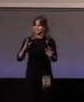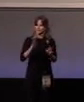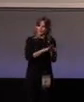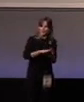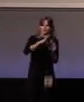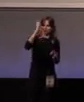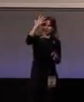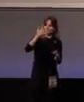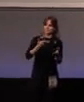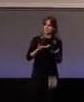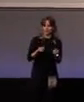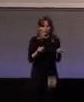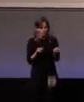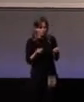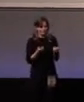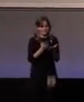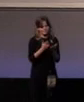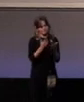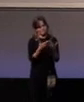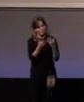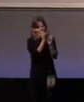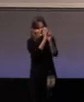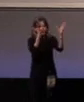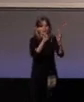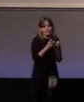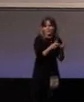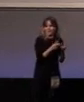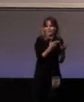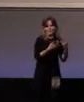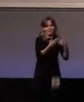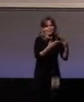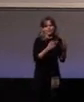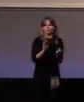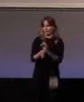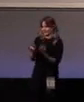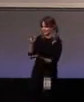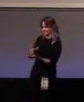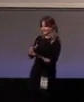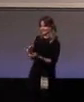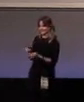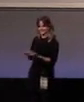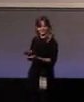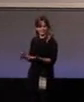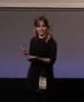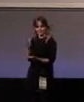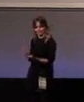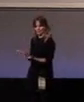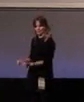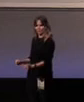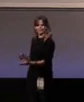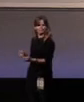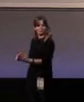operate in een much more ideological wij in channel ben dan zit is dat afdeling wit solving problems